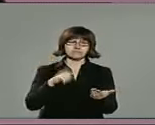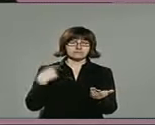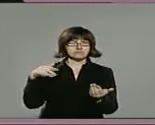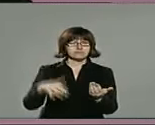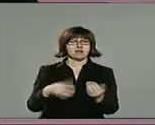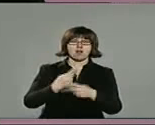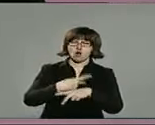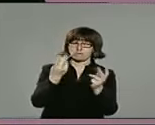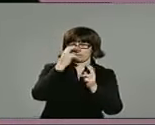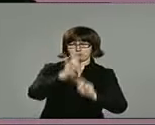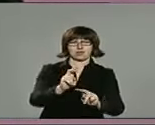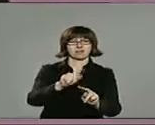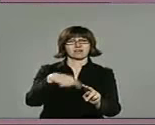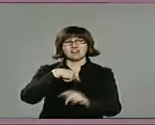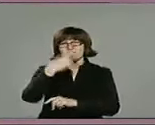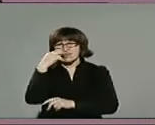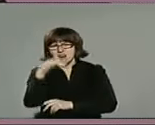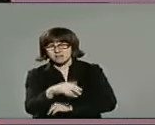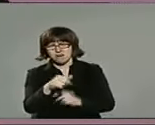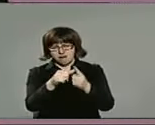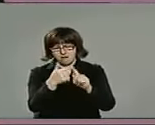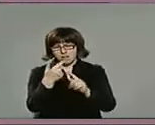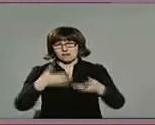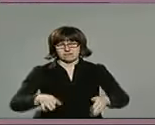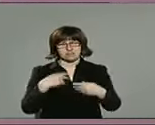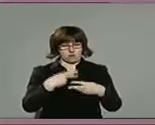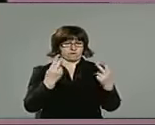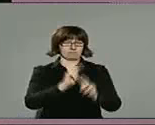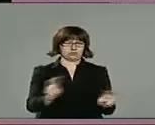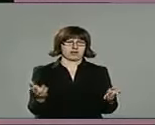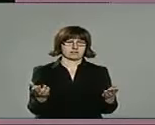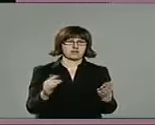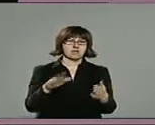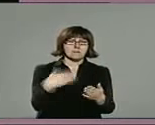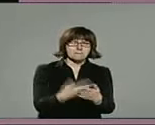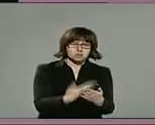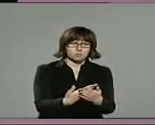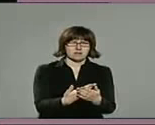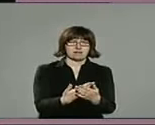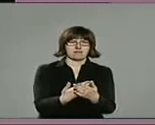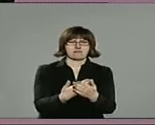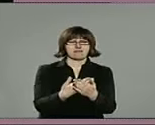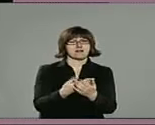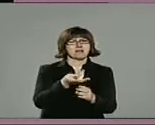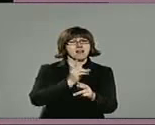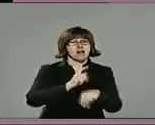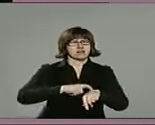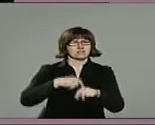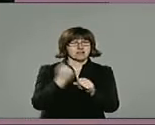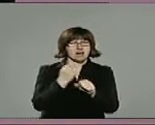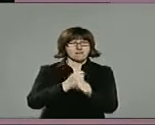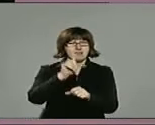eben auch offen gesagt, wo wir Fehler gemacht haben, liebe Genossinnen und Genossen. Zum Beispiel bei der Leih- und Zeitarbeit